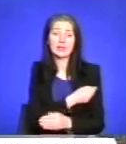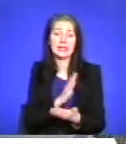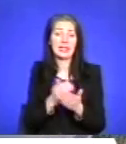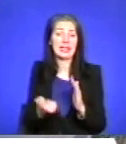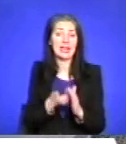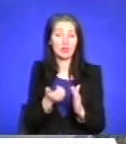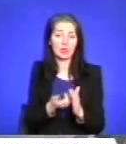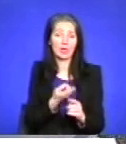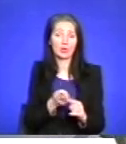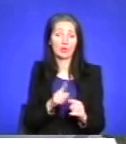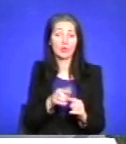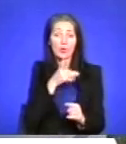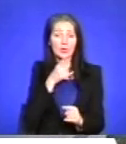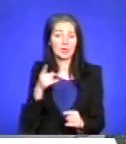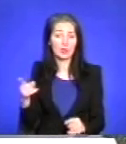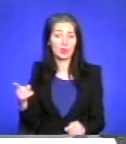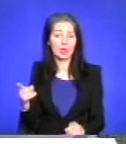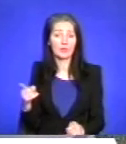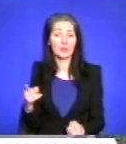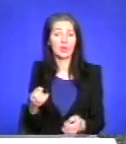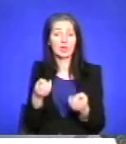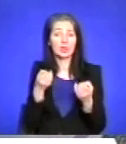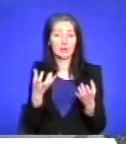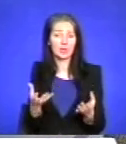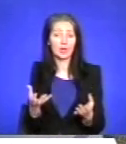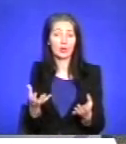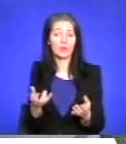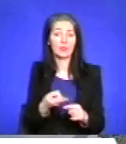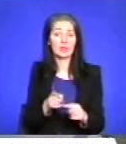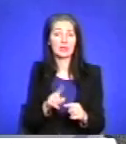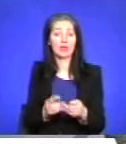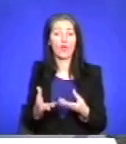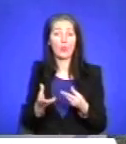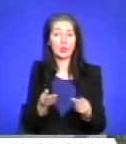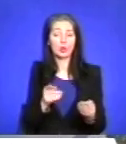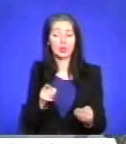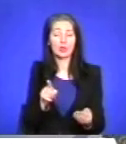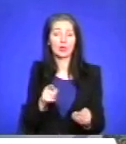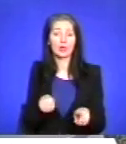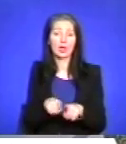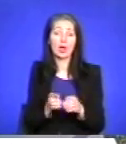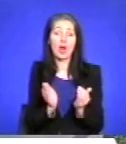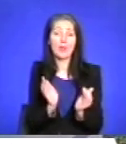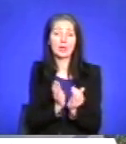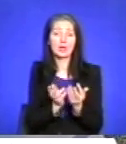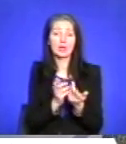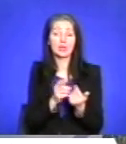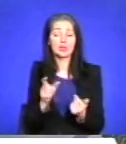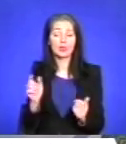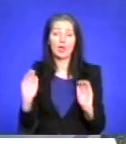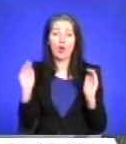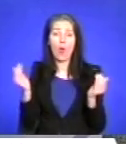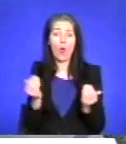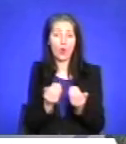цьому епідсезоні. І, звичайно, це вплинуло на те, що така маленька кількість людей охоплена.